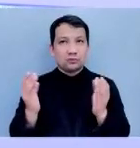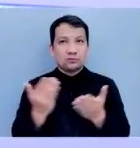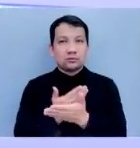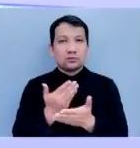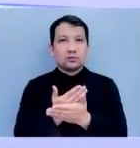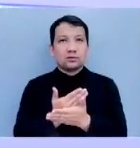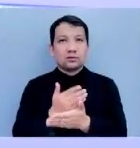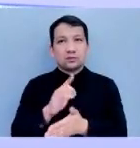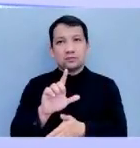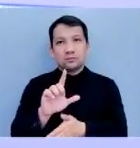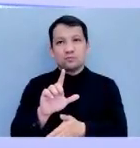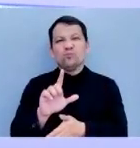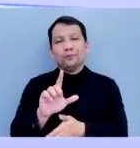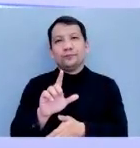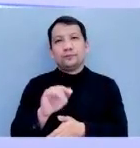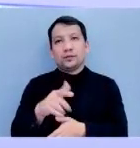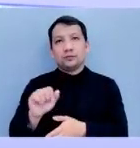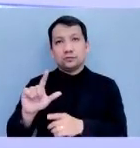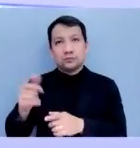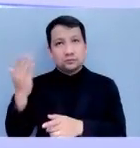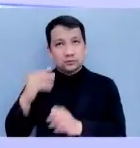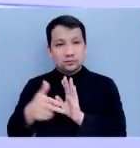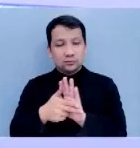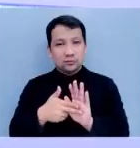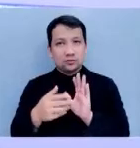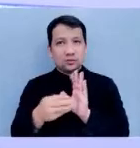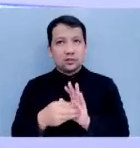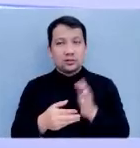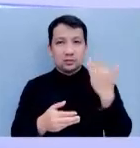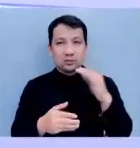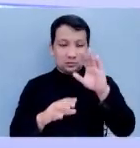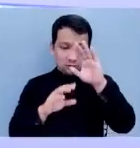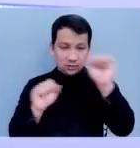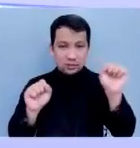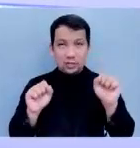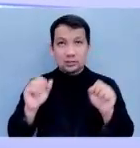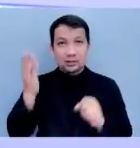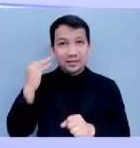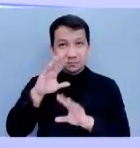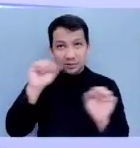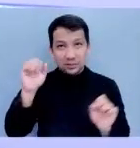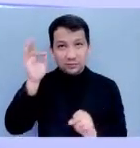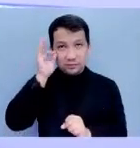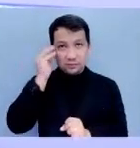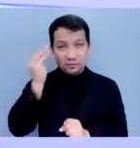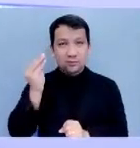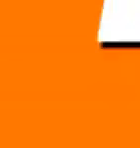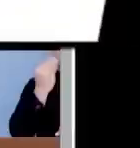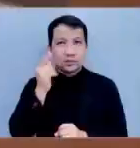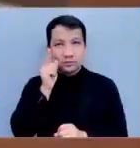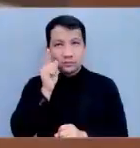lipunan na branding noon ng ama niyang si dating Pangulong Ferdinand Marcos Sr. Nasa frontline ng balitang yan si Mean Los Baños.